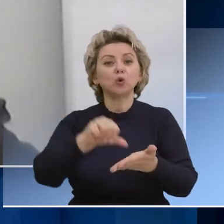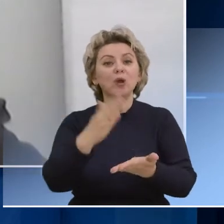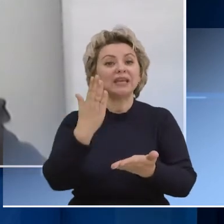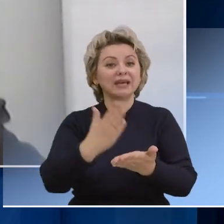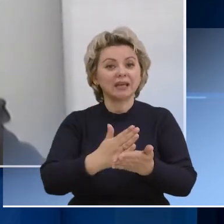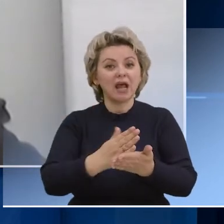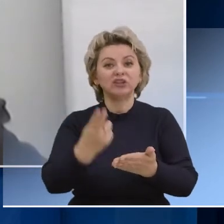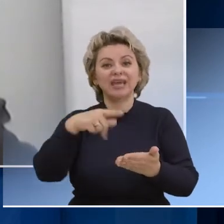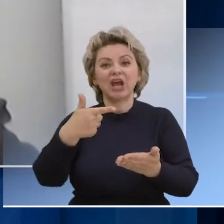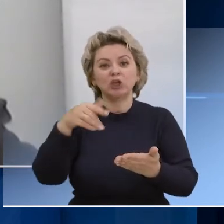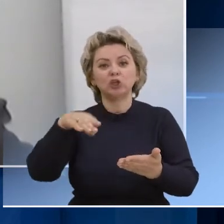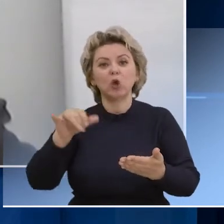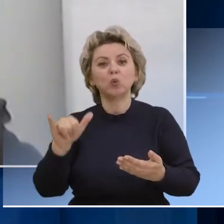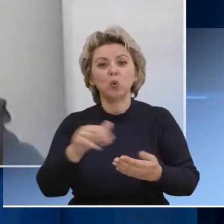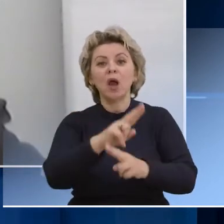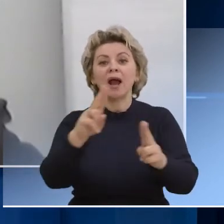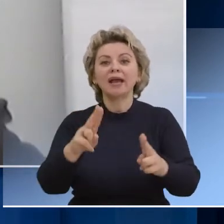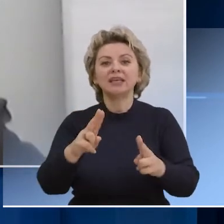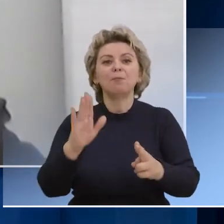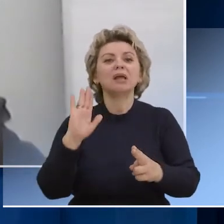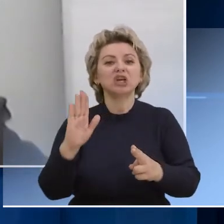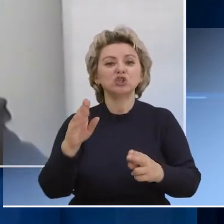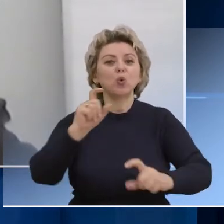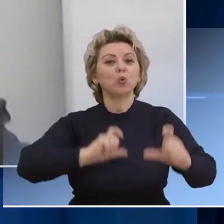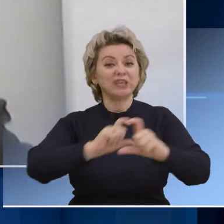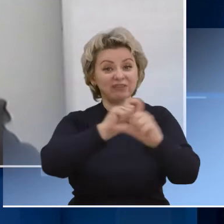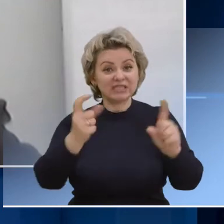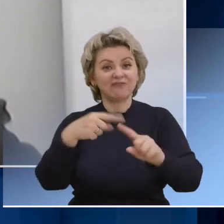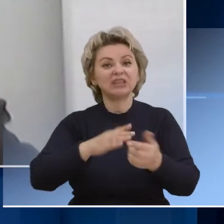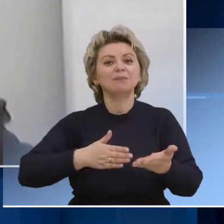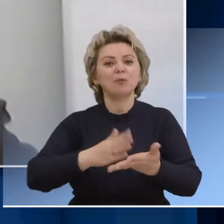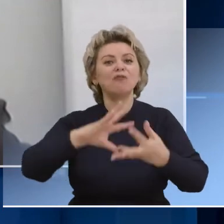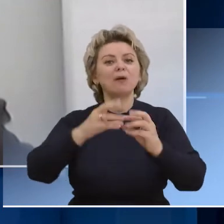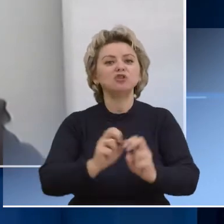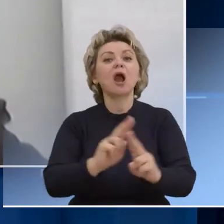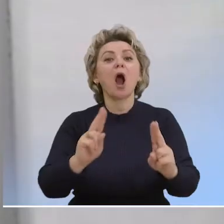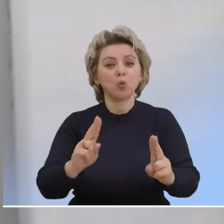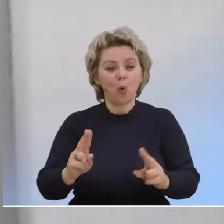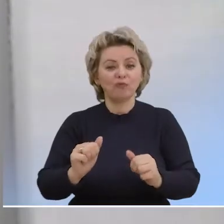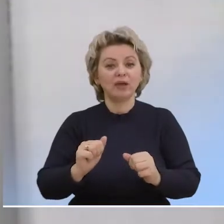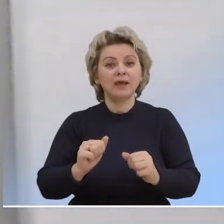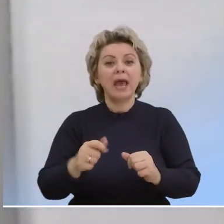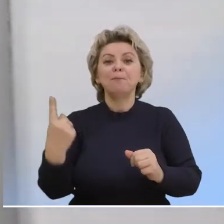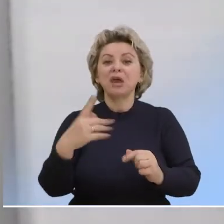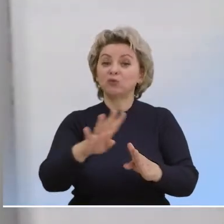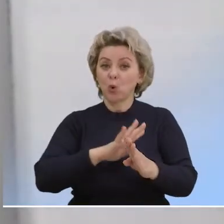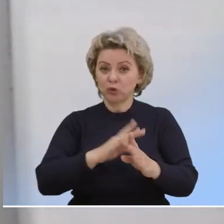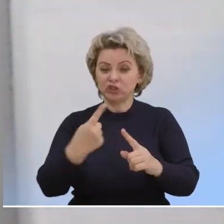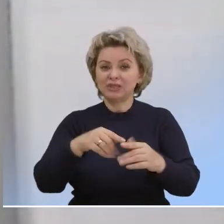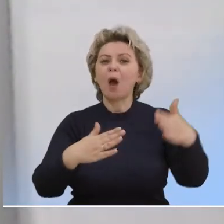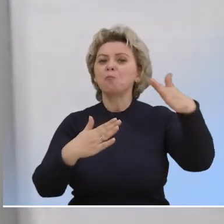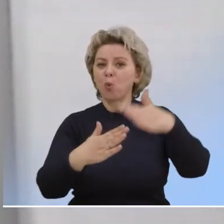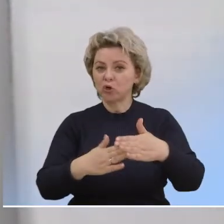роль здесь играет ДГТУ и потенциал университета в данном направлении вообще каков? ДГТУ – это в первую